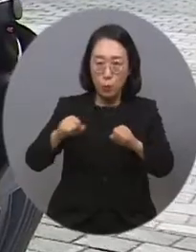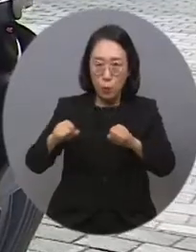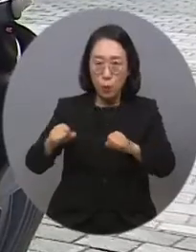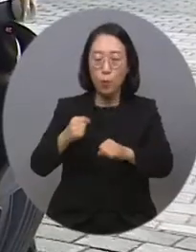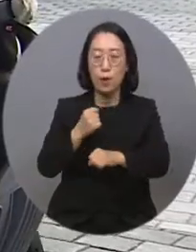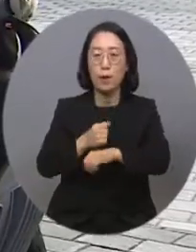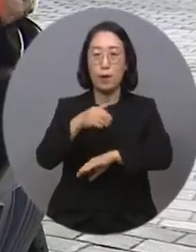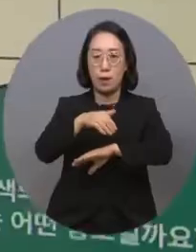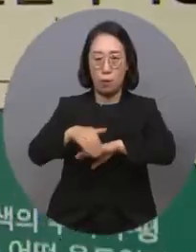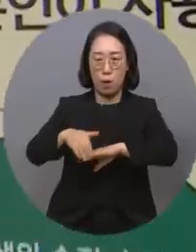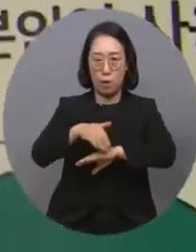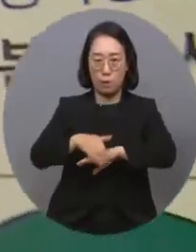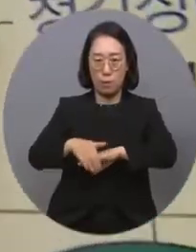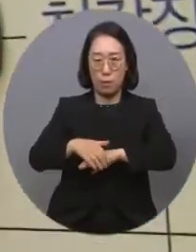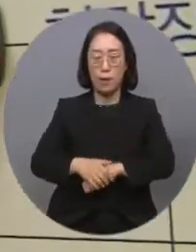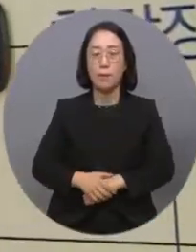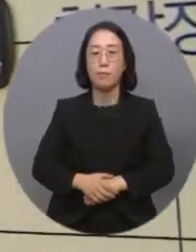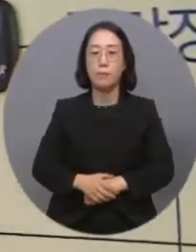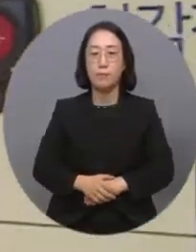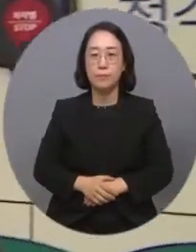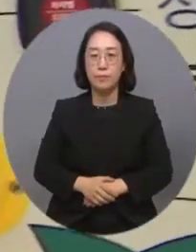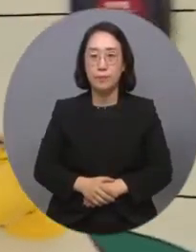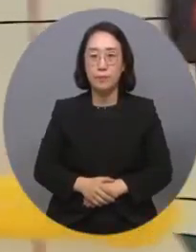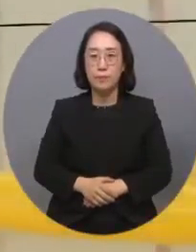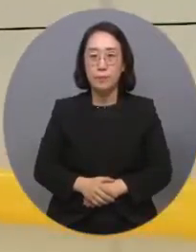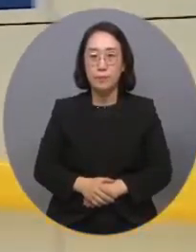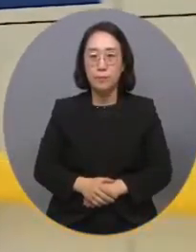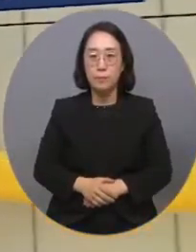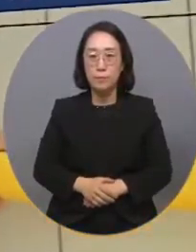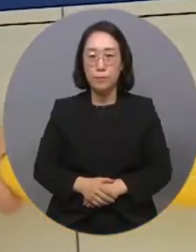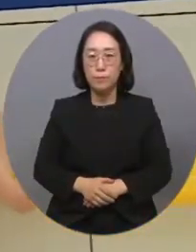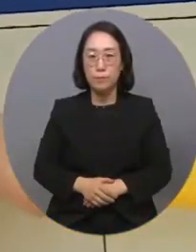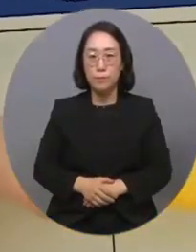예정입니다 복지 tv 뉴스 박성용 입니다